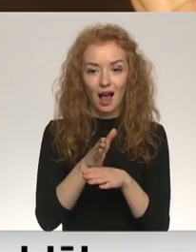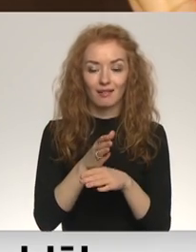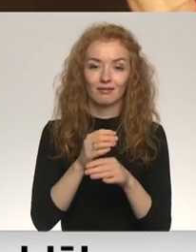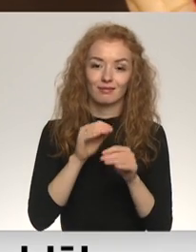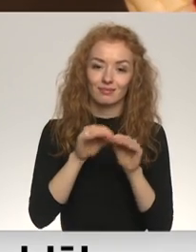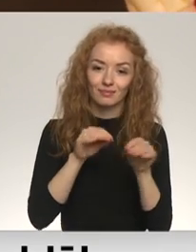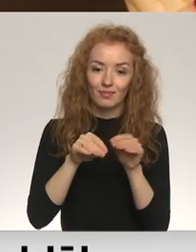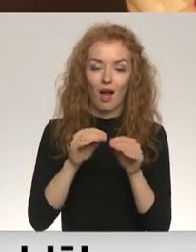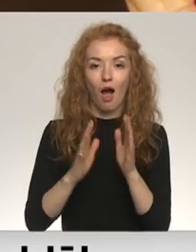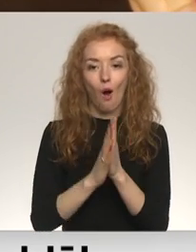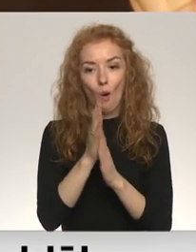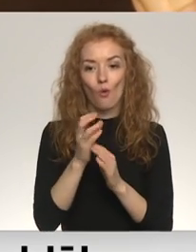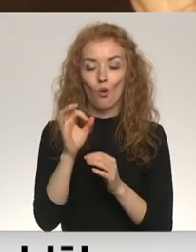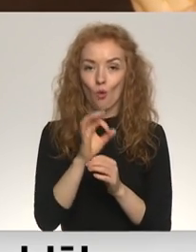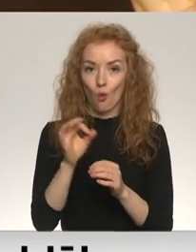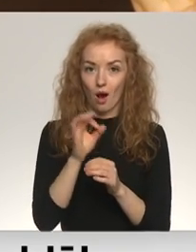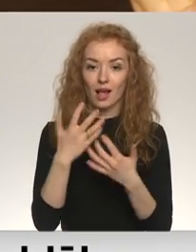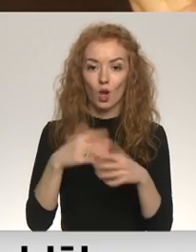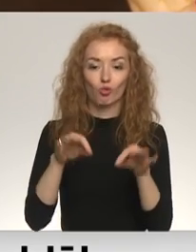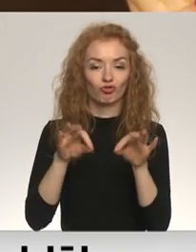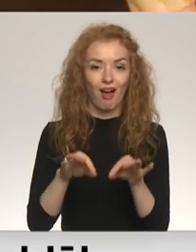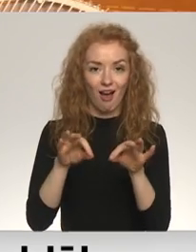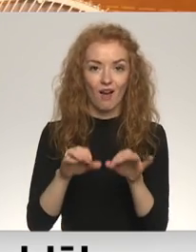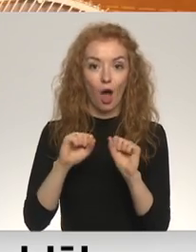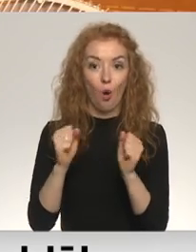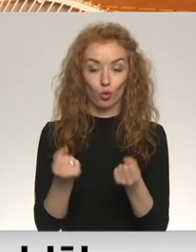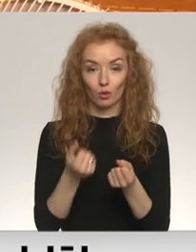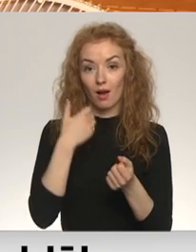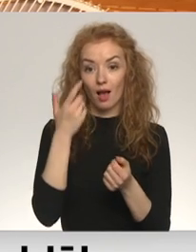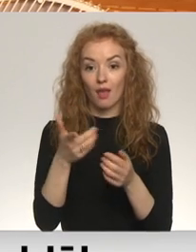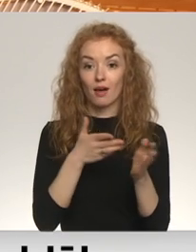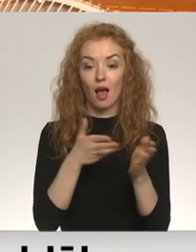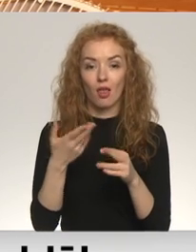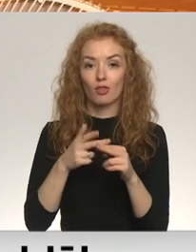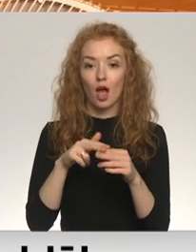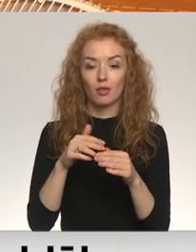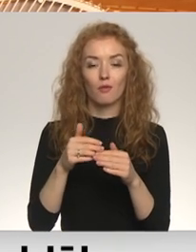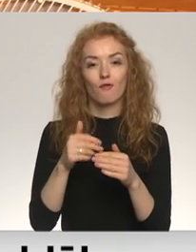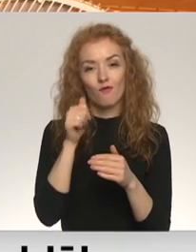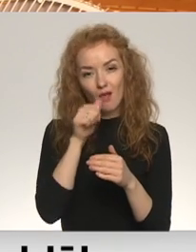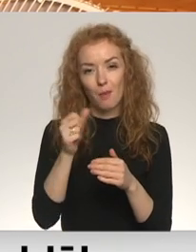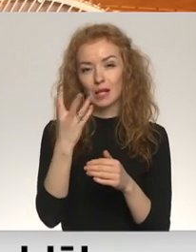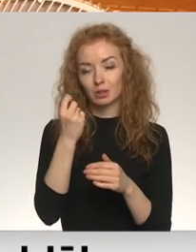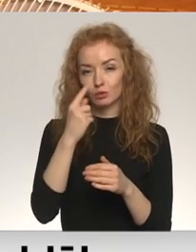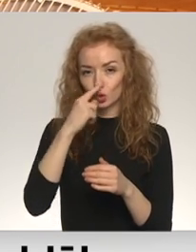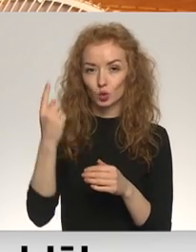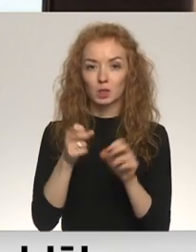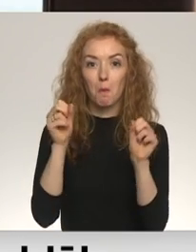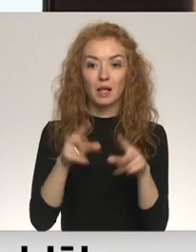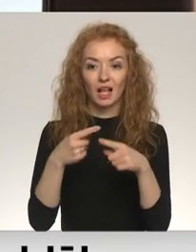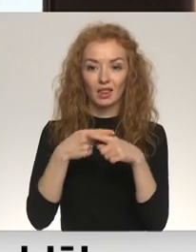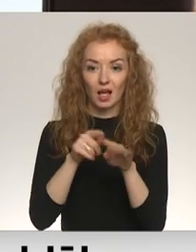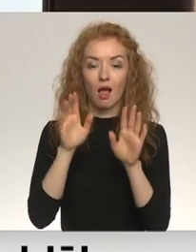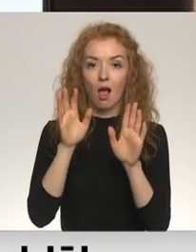ogas, kas jau ir liofilizēti jeb žāvēti augstumā. Kad tas pabeigts, priekšā vēl kādas 15 stundas īpašā iekārtā,